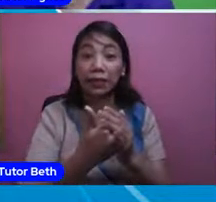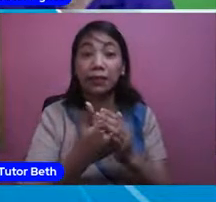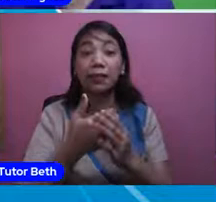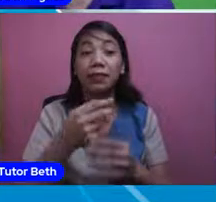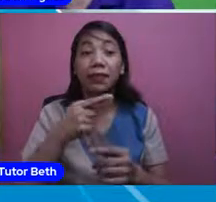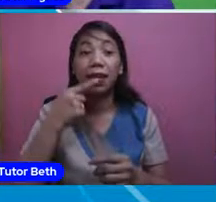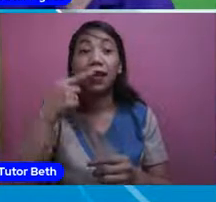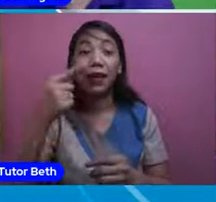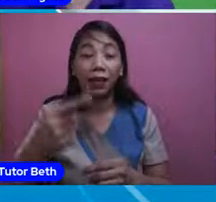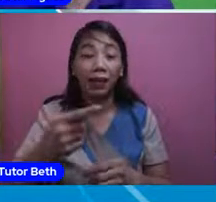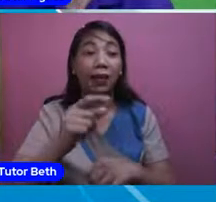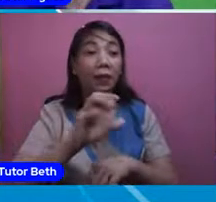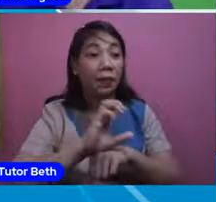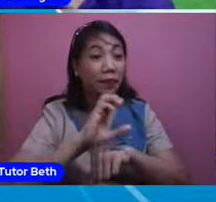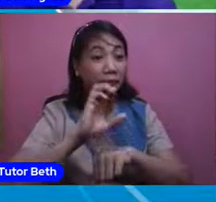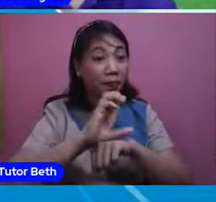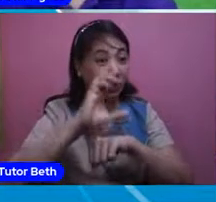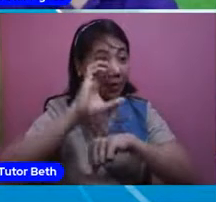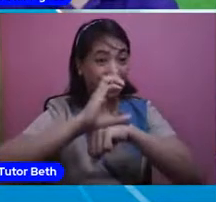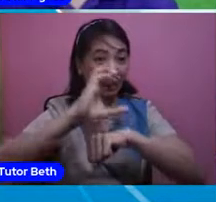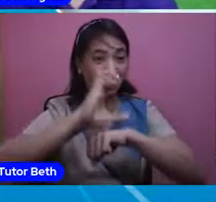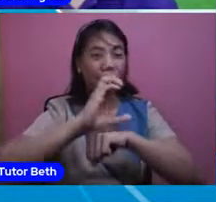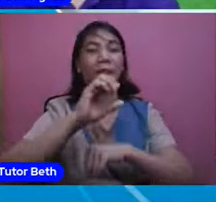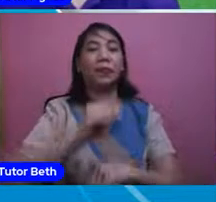ni Dave Gian, simbahan.